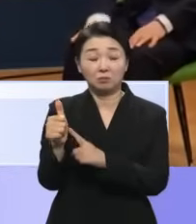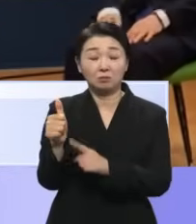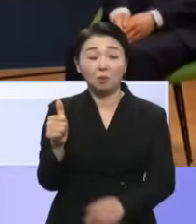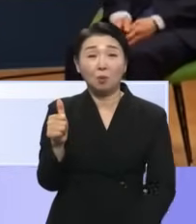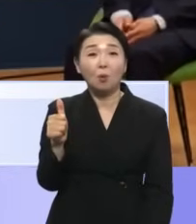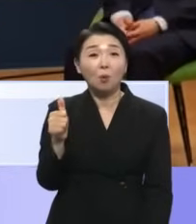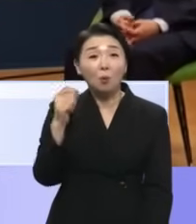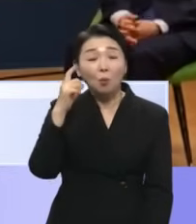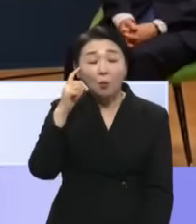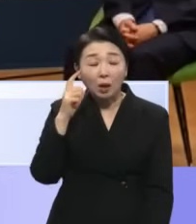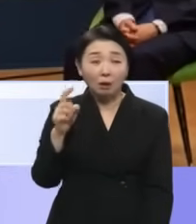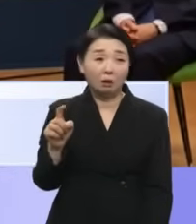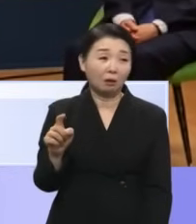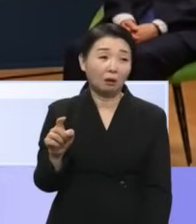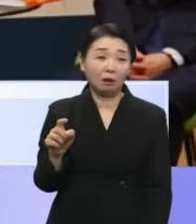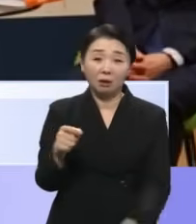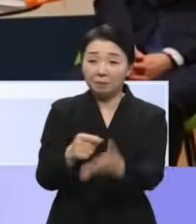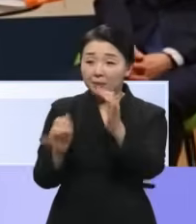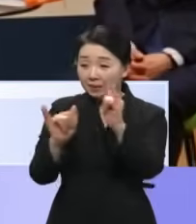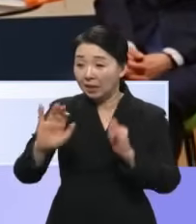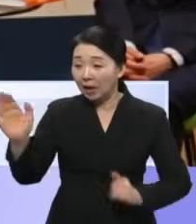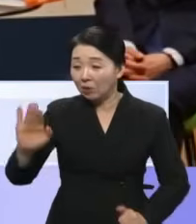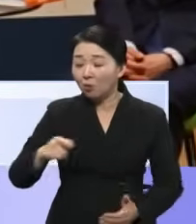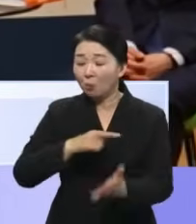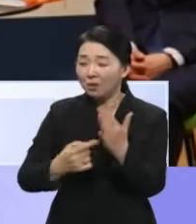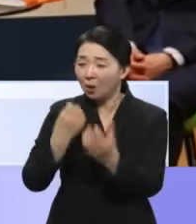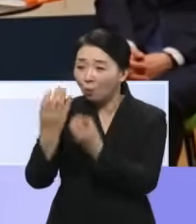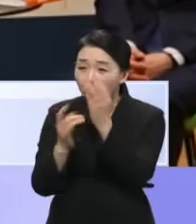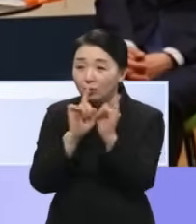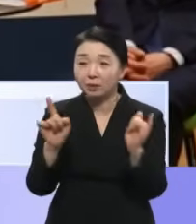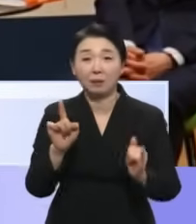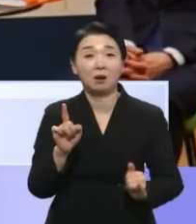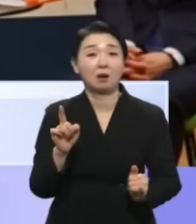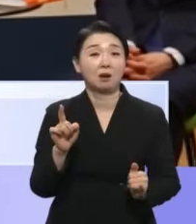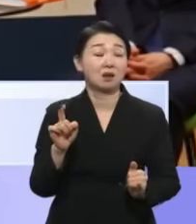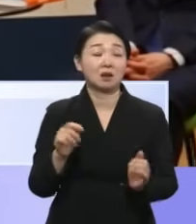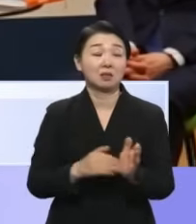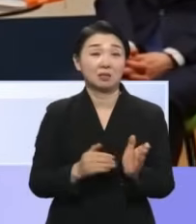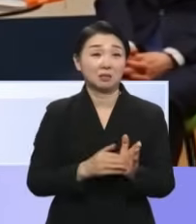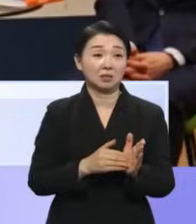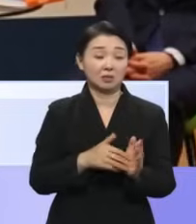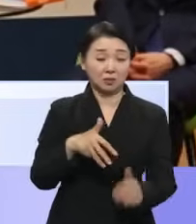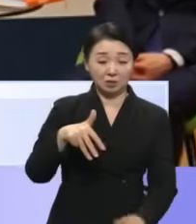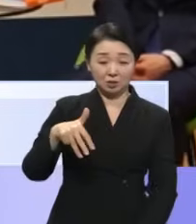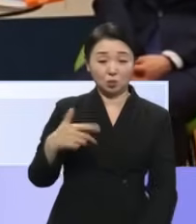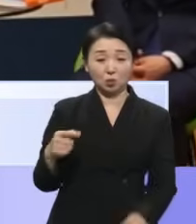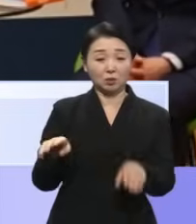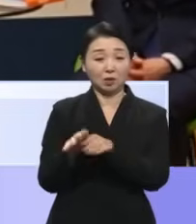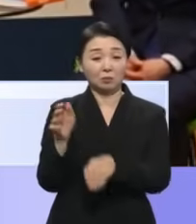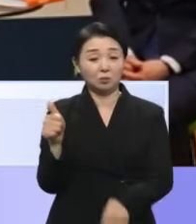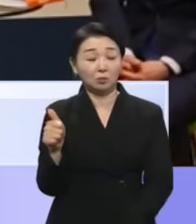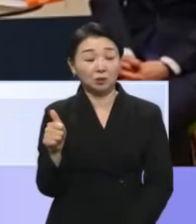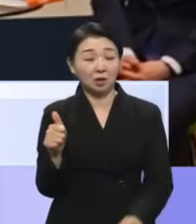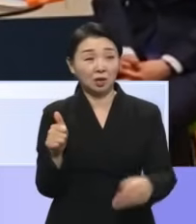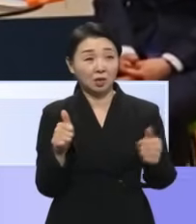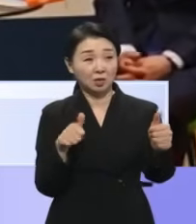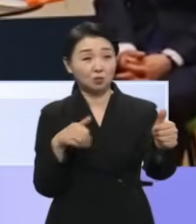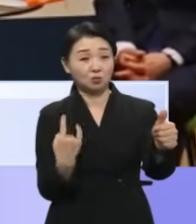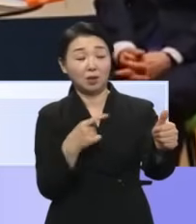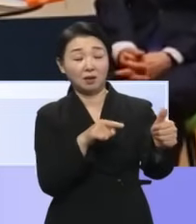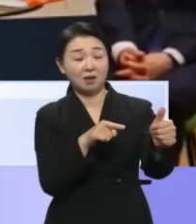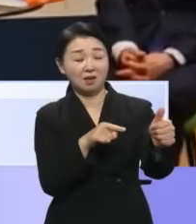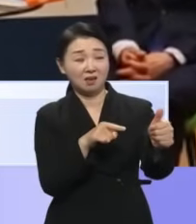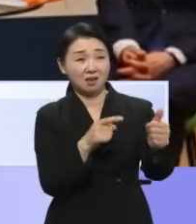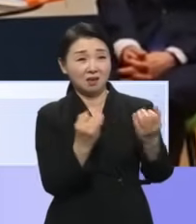피해호소인이 이렇게 말하기도 했었거든요 예 그럼 물론 지금 조정시 그 민주당 사무총장이 지금 그 최강국 전 의원의이